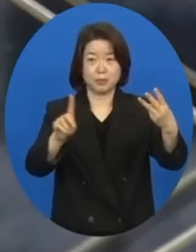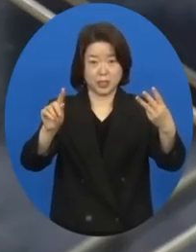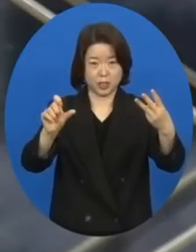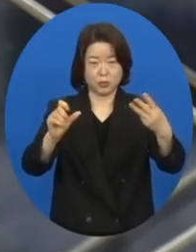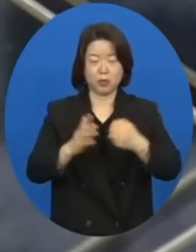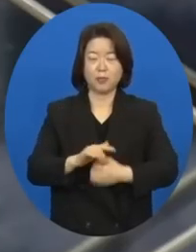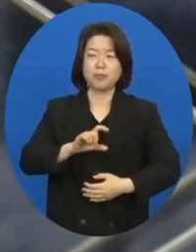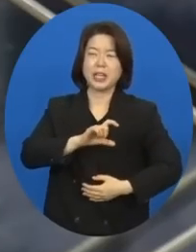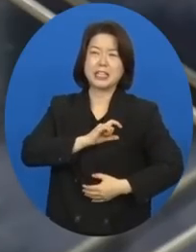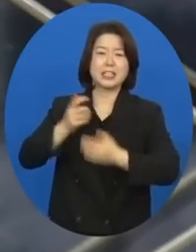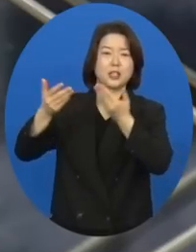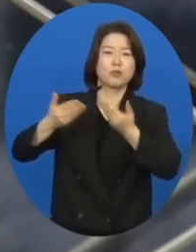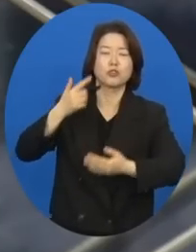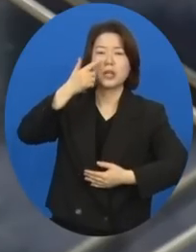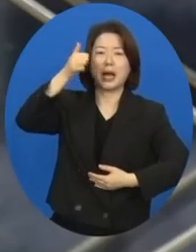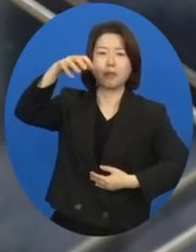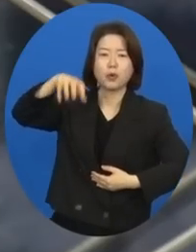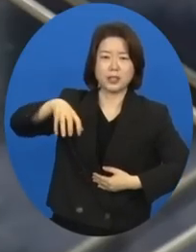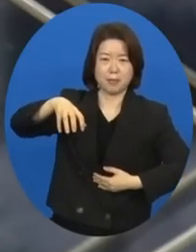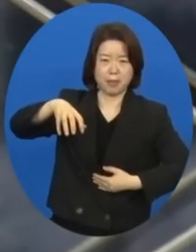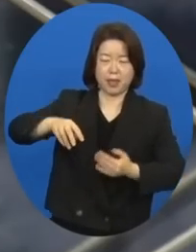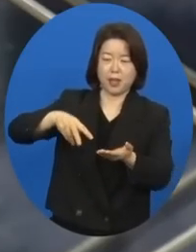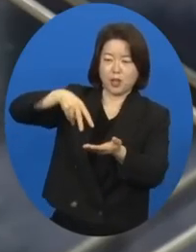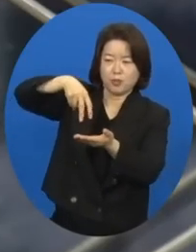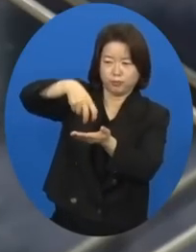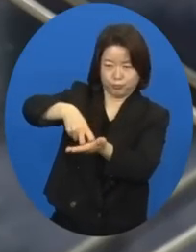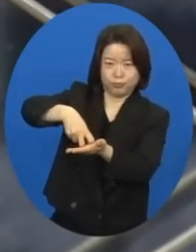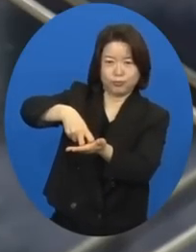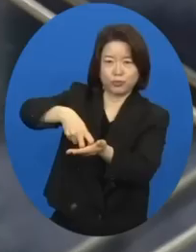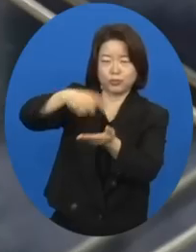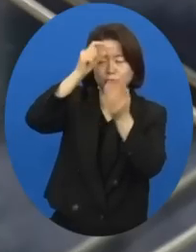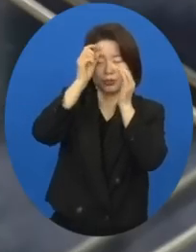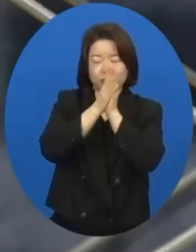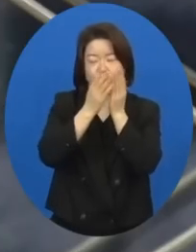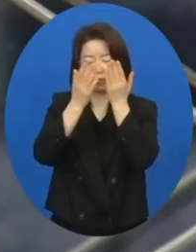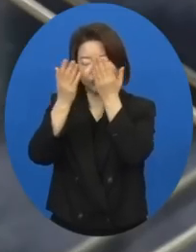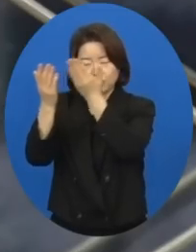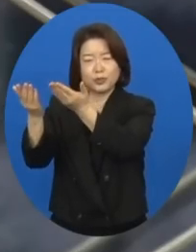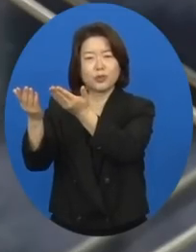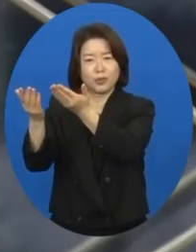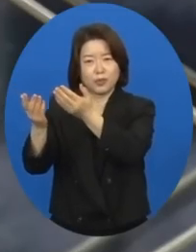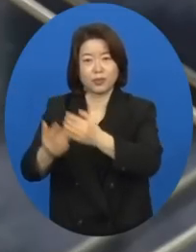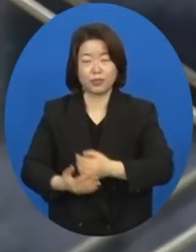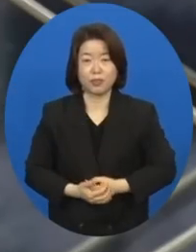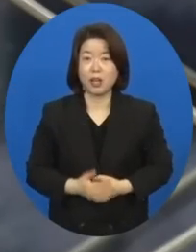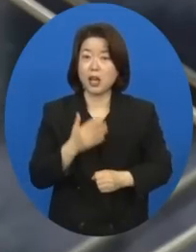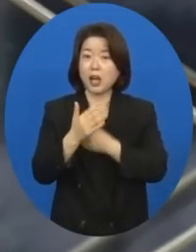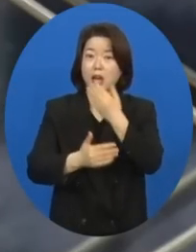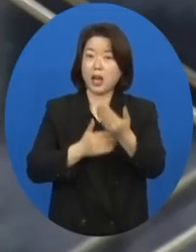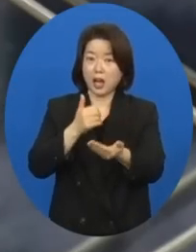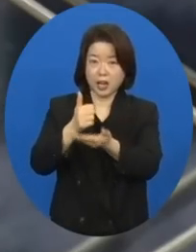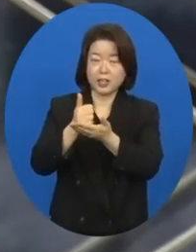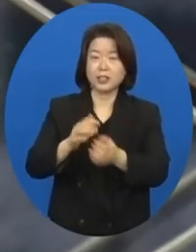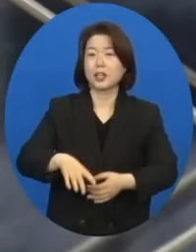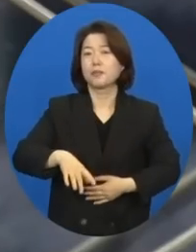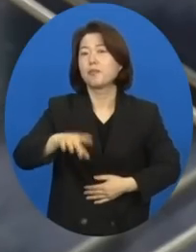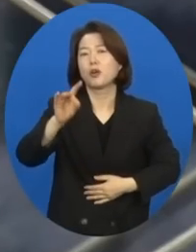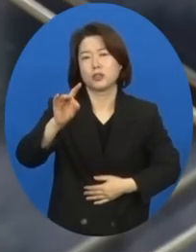이름을 주신 아버지 앞에 무릎을 꿇고 비노니 하나님께